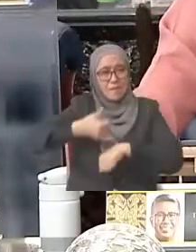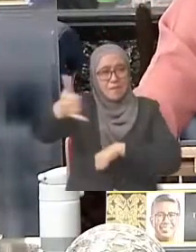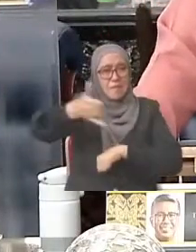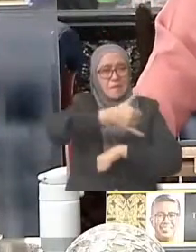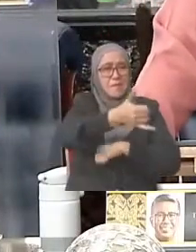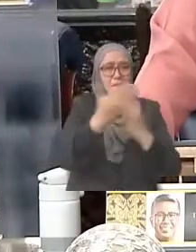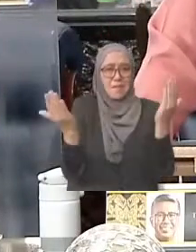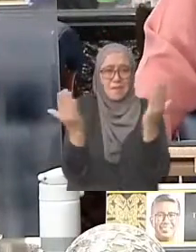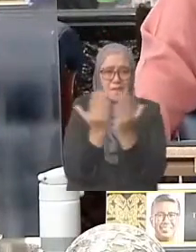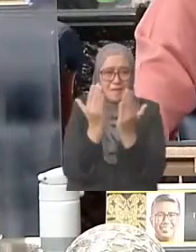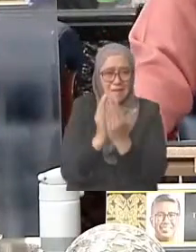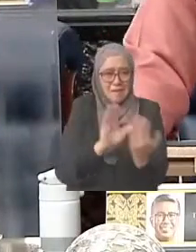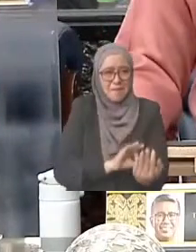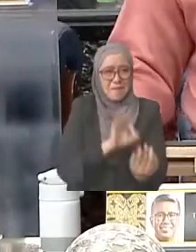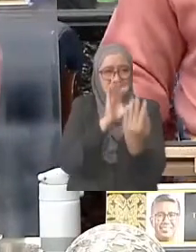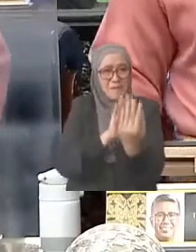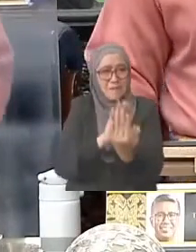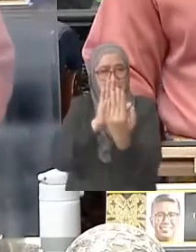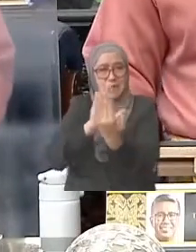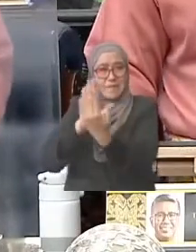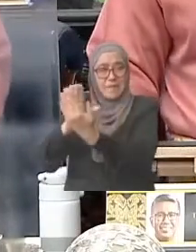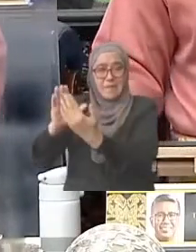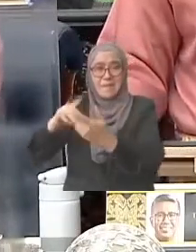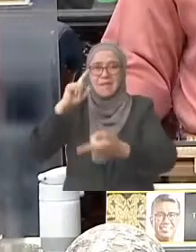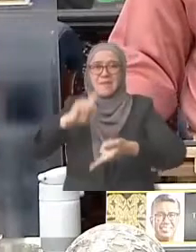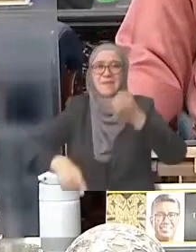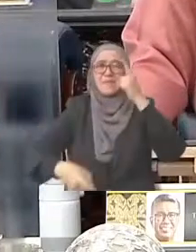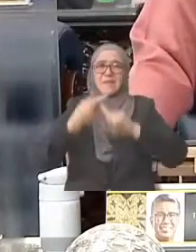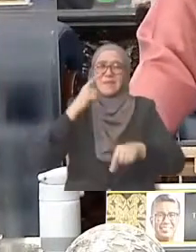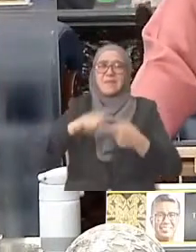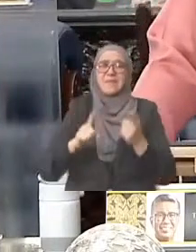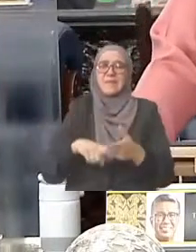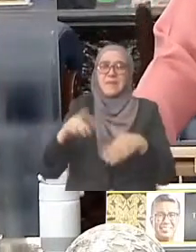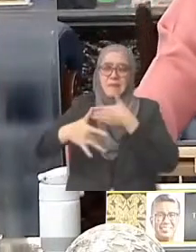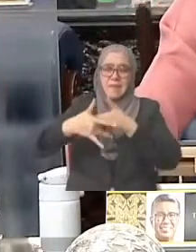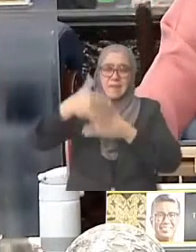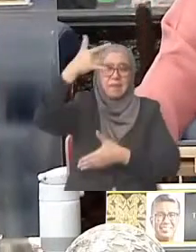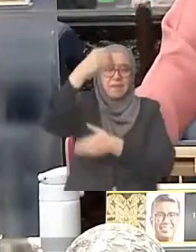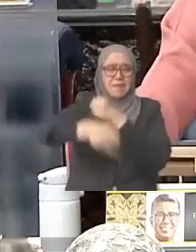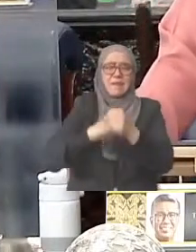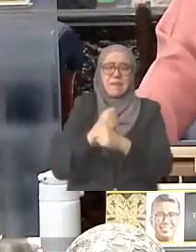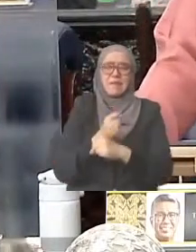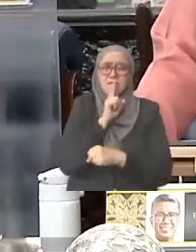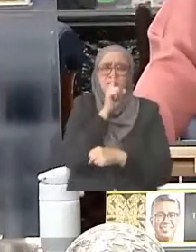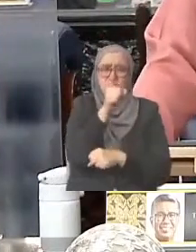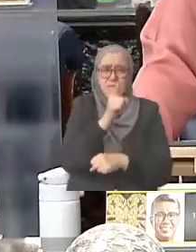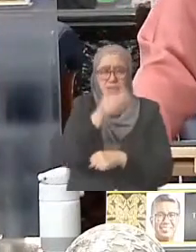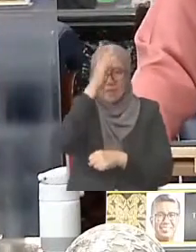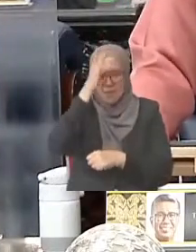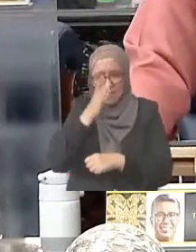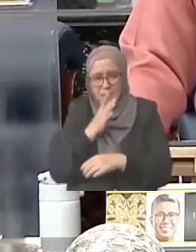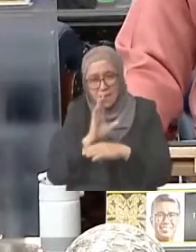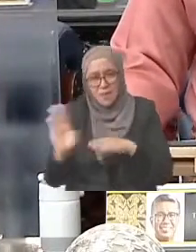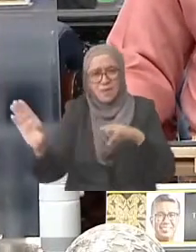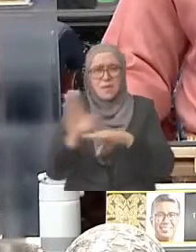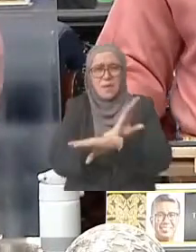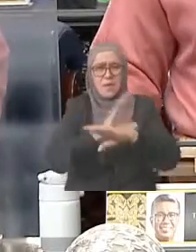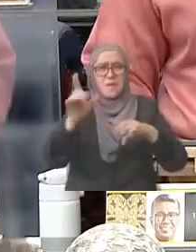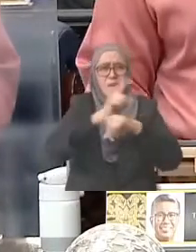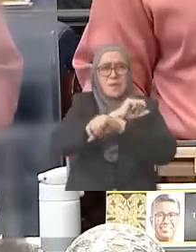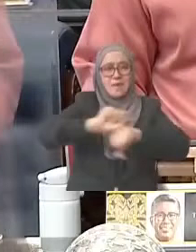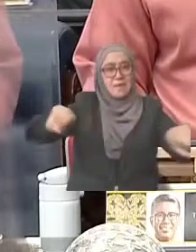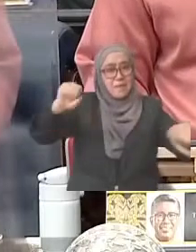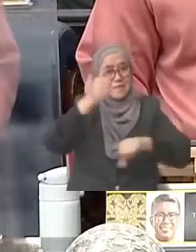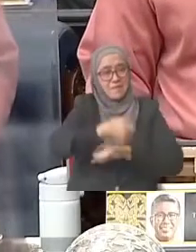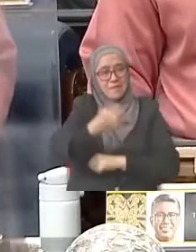bersama Rakan Setiap awal tahun tentunya ibu-bapak yang paling sibuk menyediakan Kelengkapan sekolah ada anak bagi